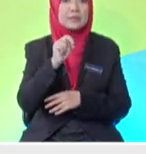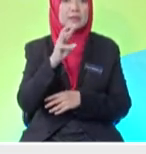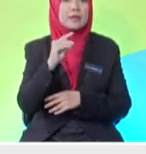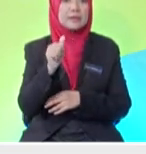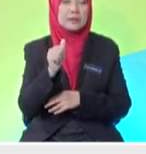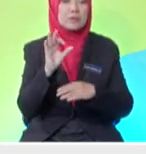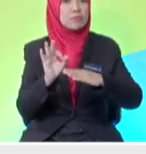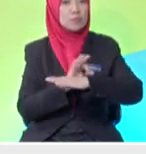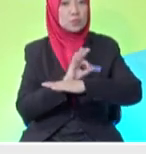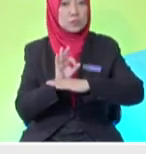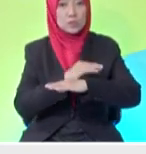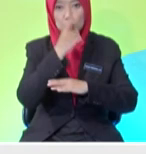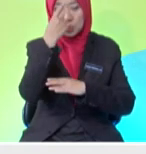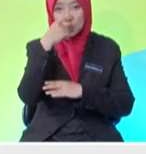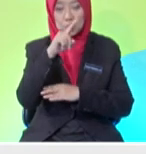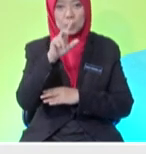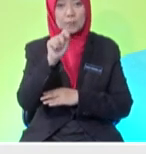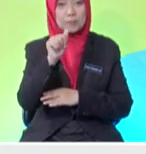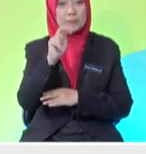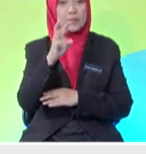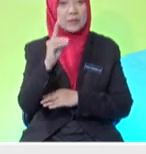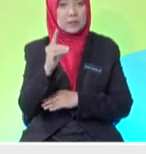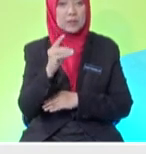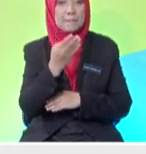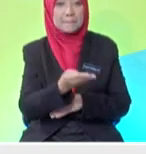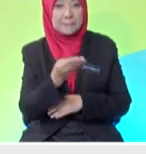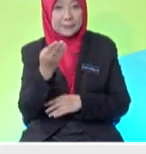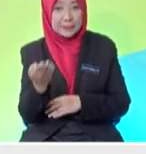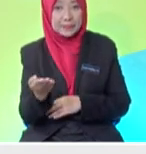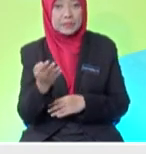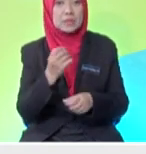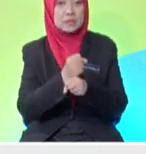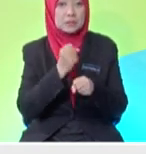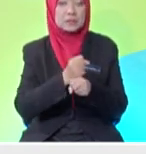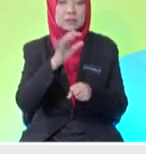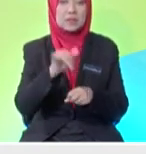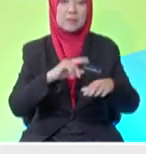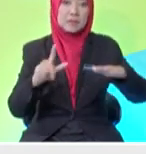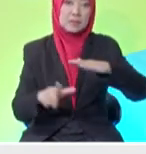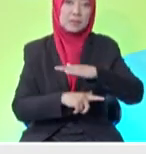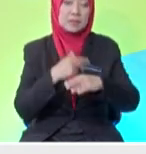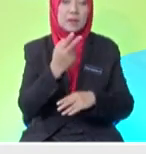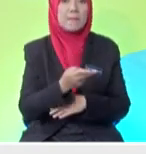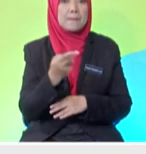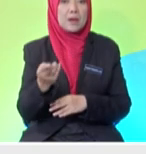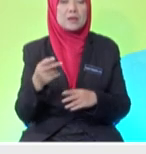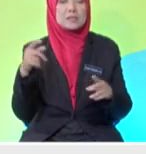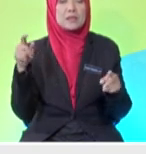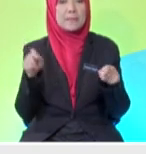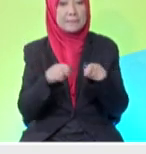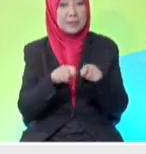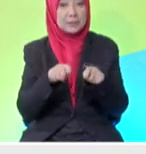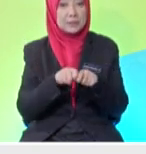bagi menanda pada benda kerja terutamanya yang melibatkan bahan seperti logam